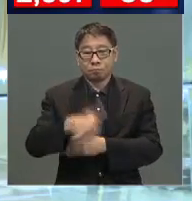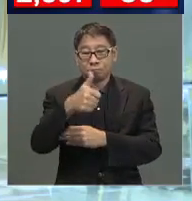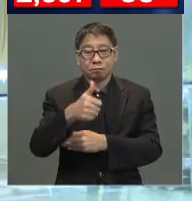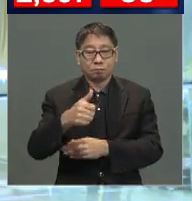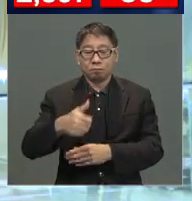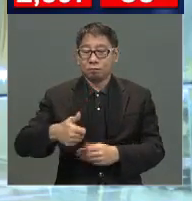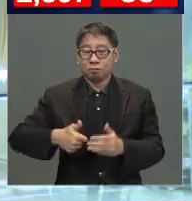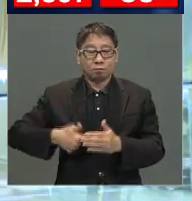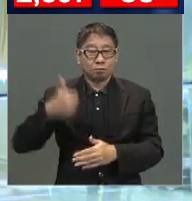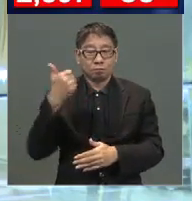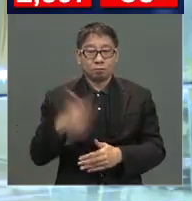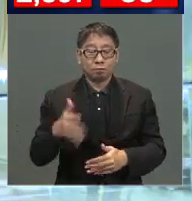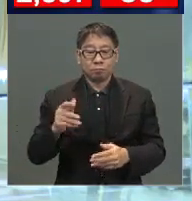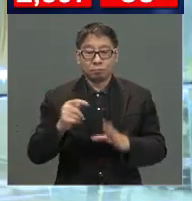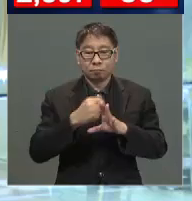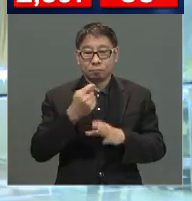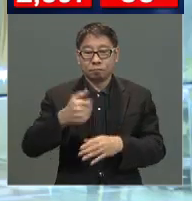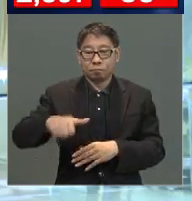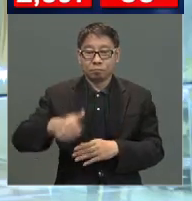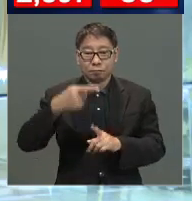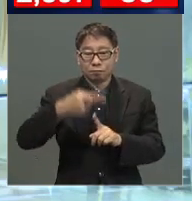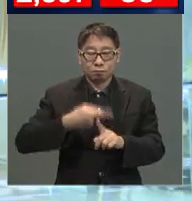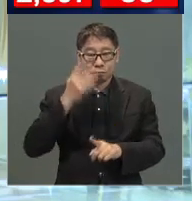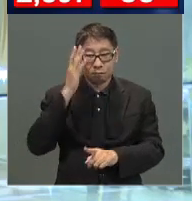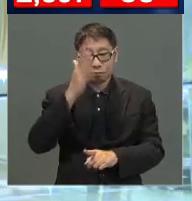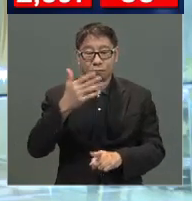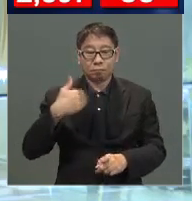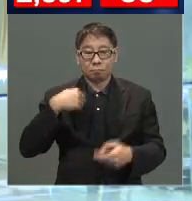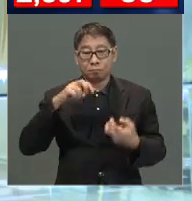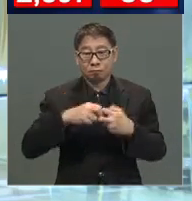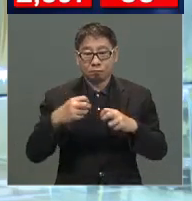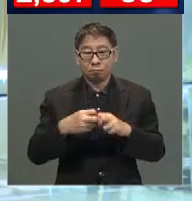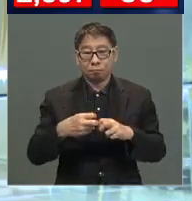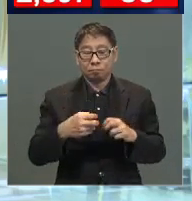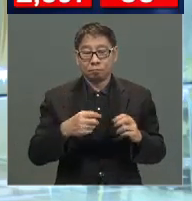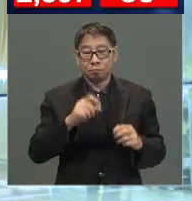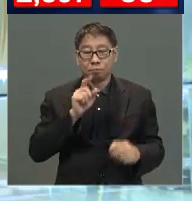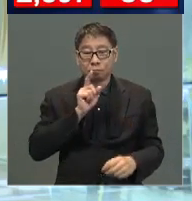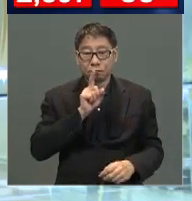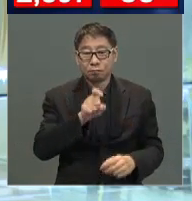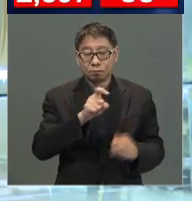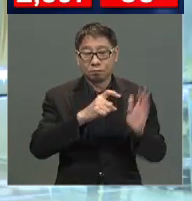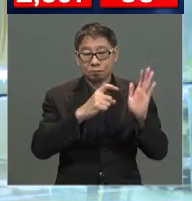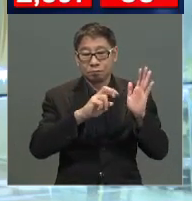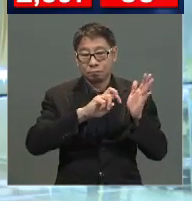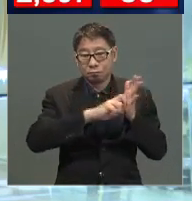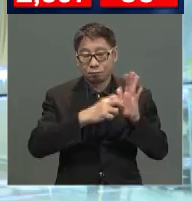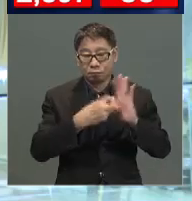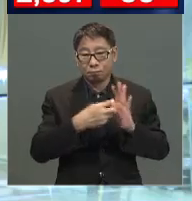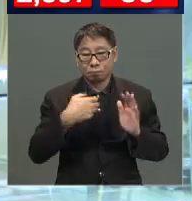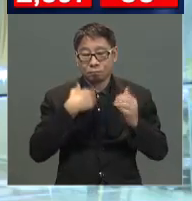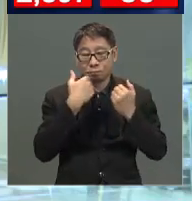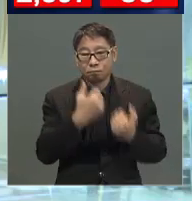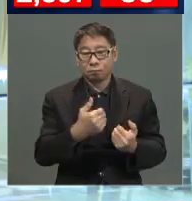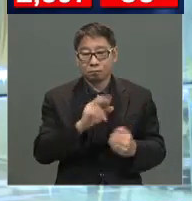หรือปลายทางตลาดไม่ฟื้นเดือนหน้าอันนี้น่าจะเป็น question ตัวใหญ่ๆว่าผู้ประกอบการเนี่ยจะสามาร